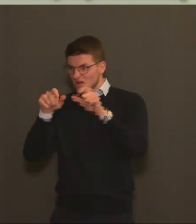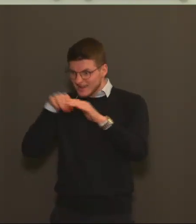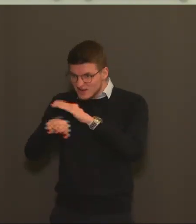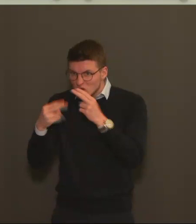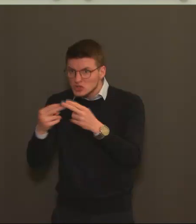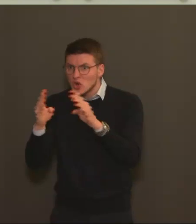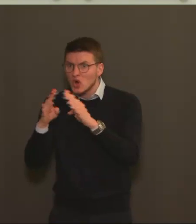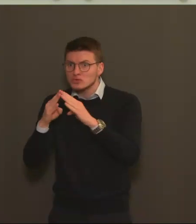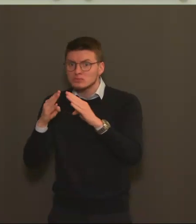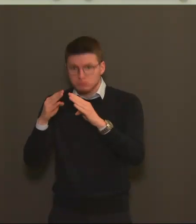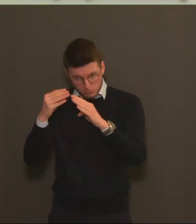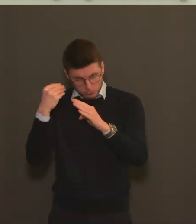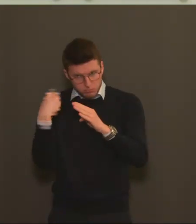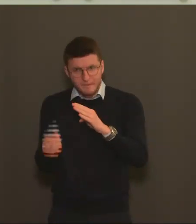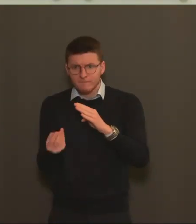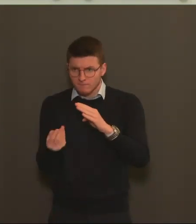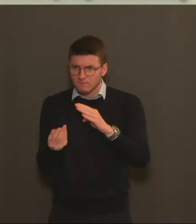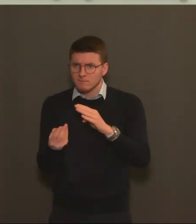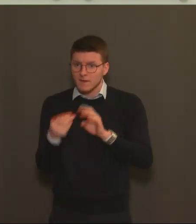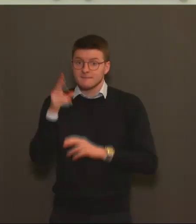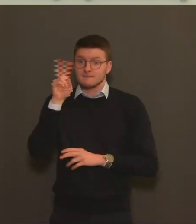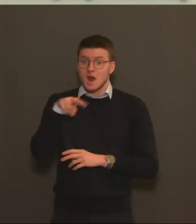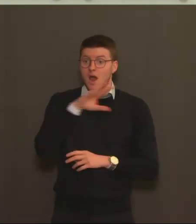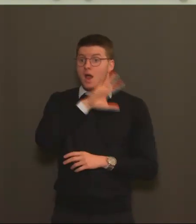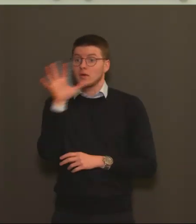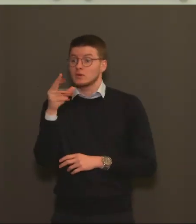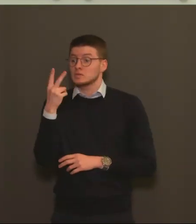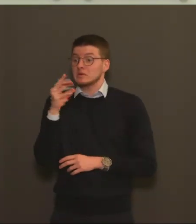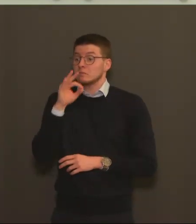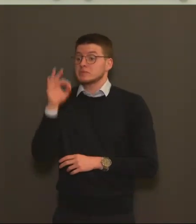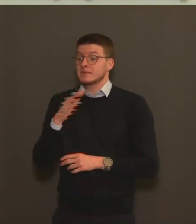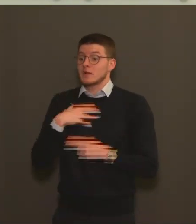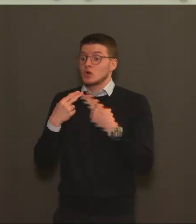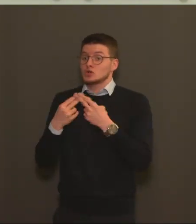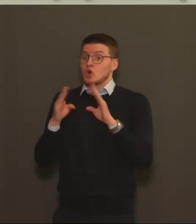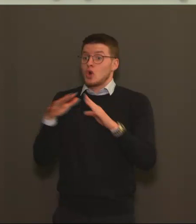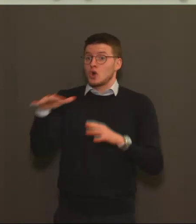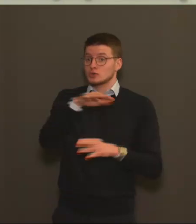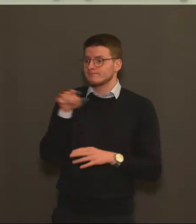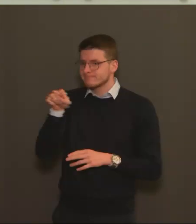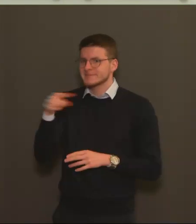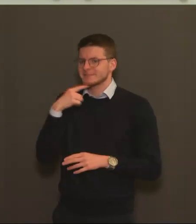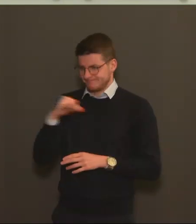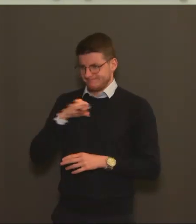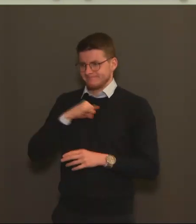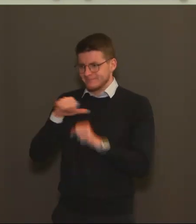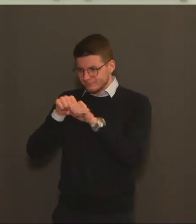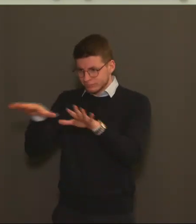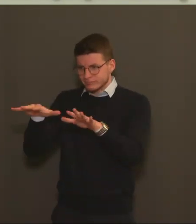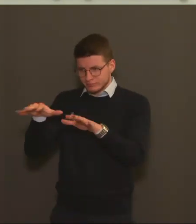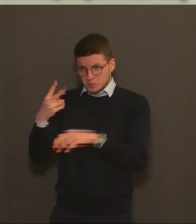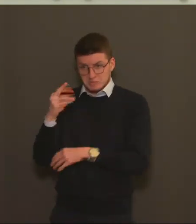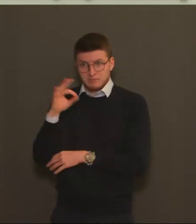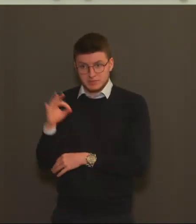Slechts 2% van de Vlaamse woonzorgcentra kent momenteel nog een grote uitbraak. Verleden week was dat nog